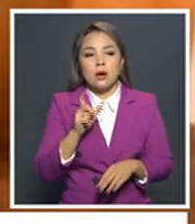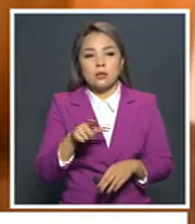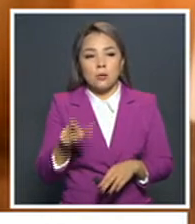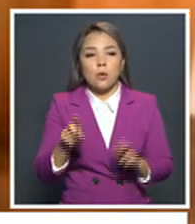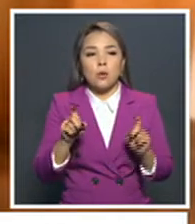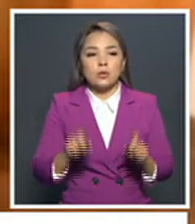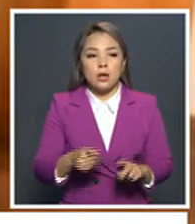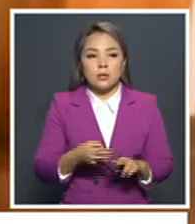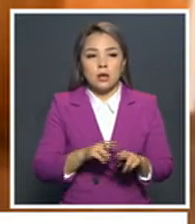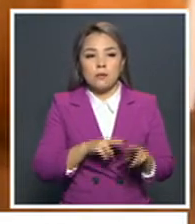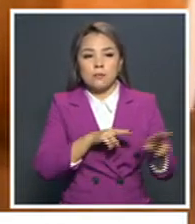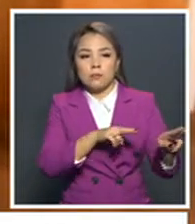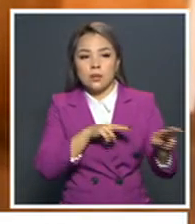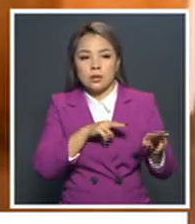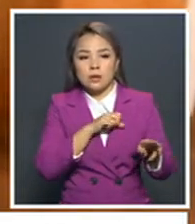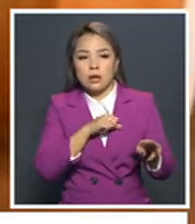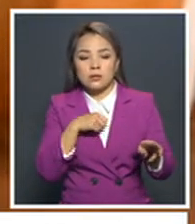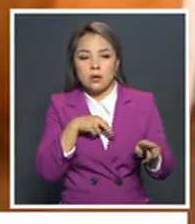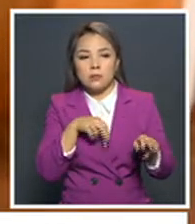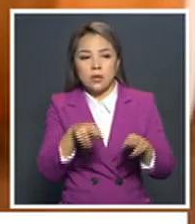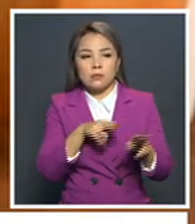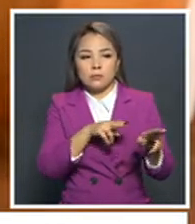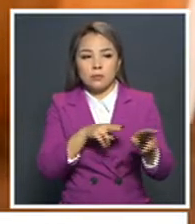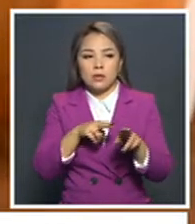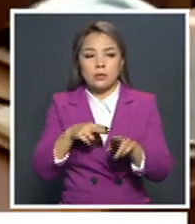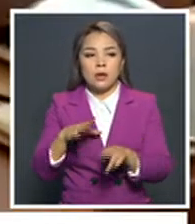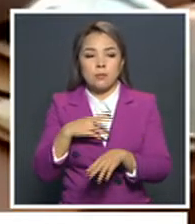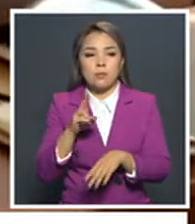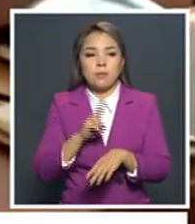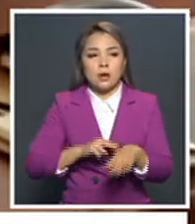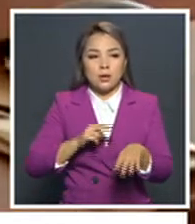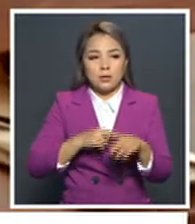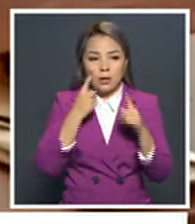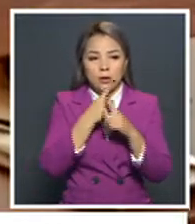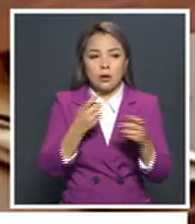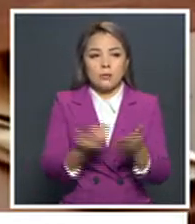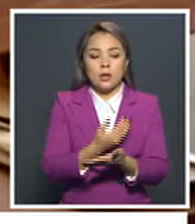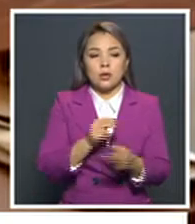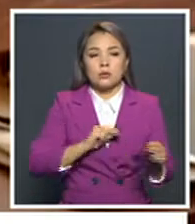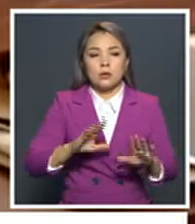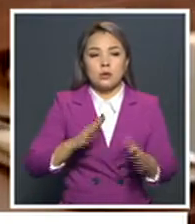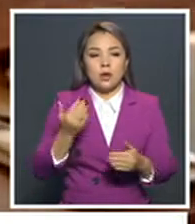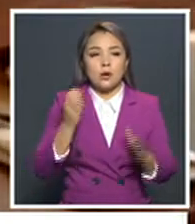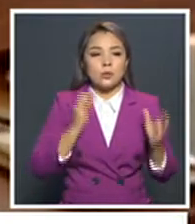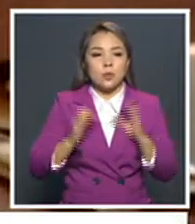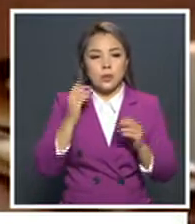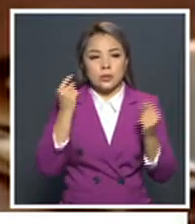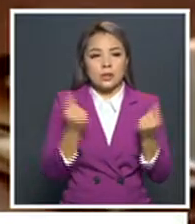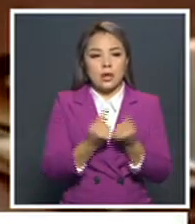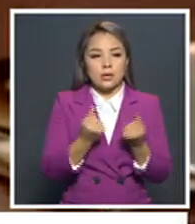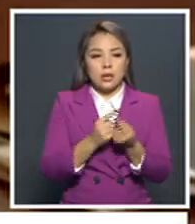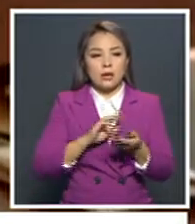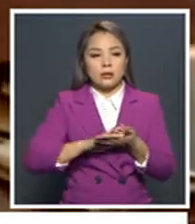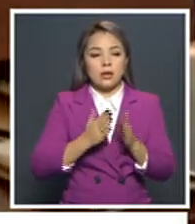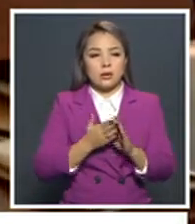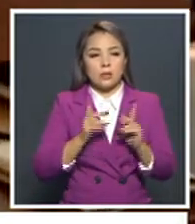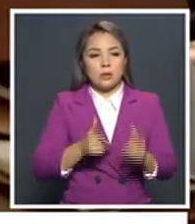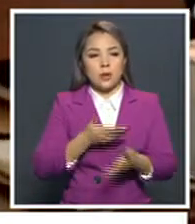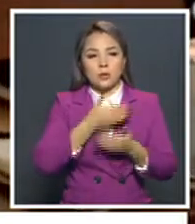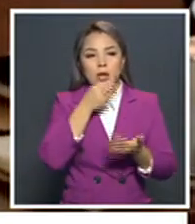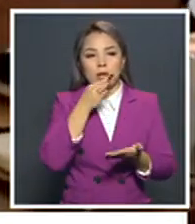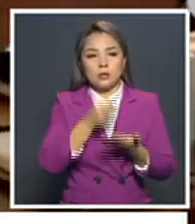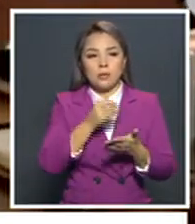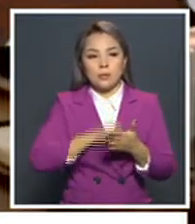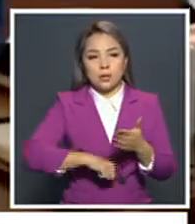аудиторияға аңшылық мылтықпен баса кіріп, оқ атқан. Полицияның болжамынша, оқиғаға студенттің құрдастарымен келіспеуі де себеп болу